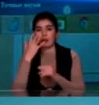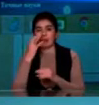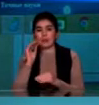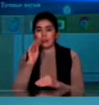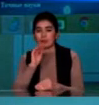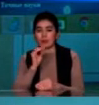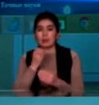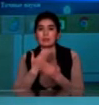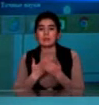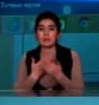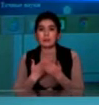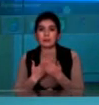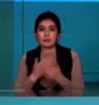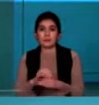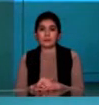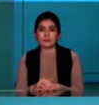картинки, например.